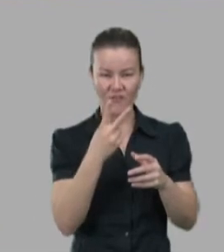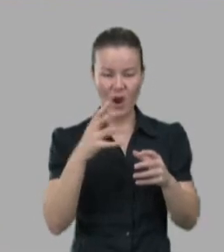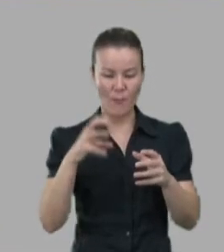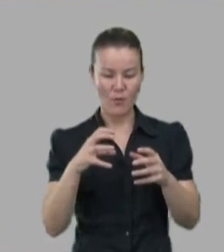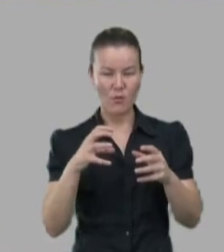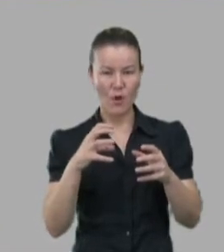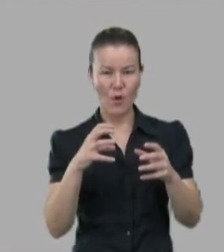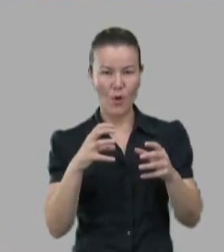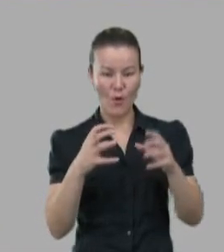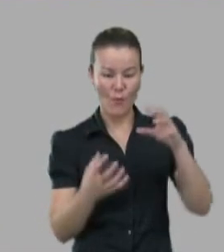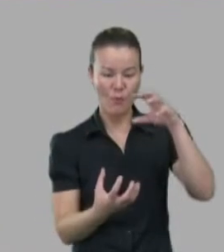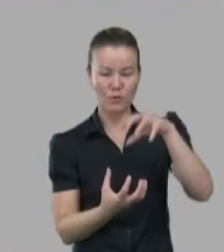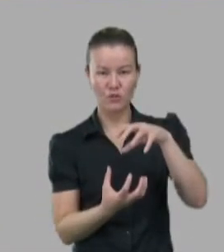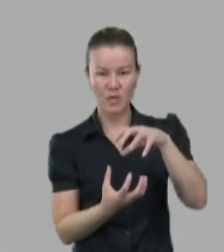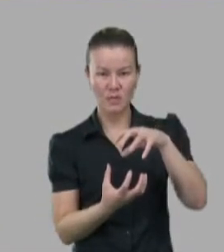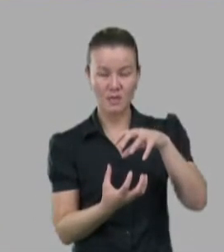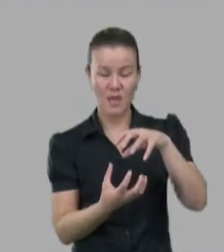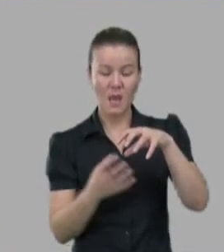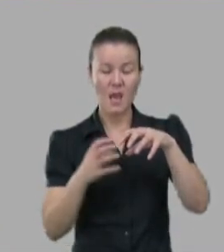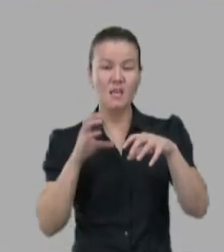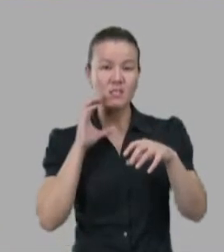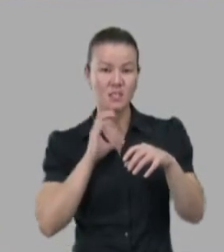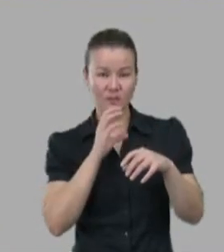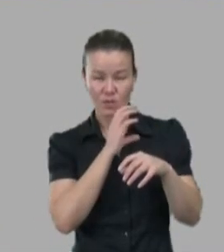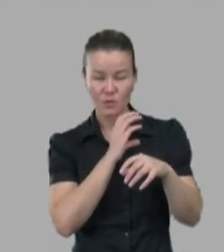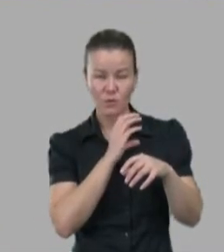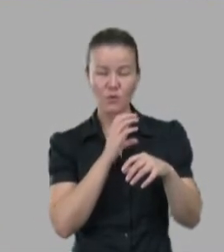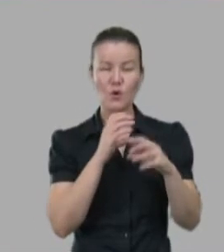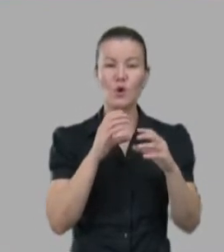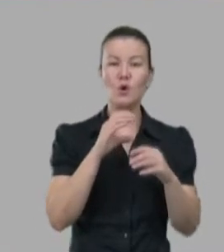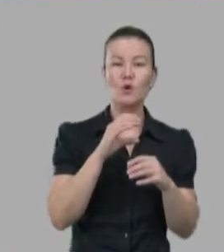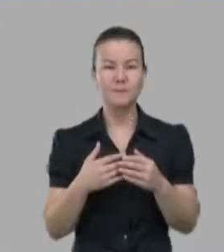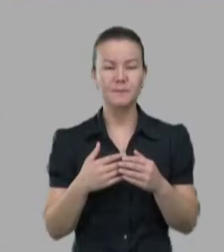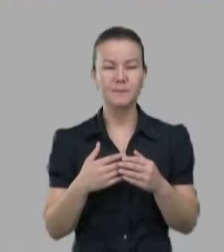– северное и южное.